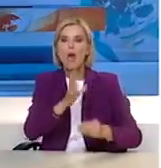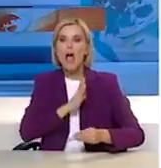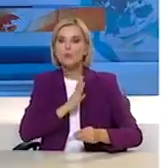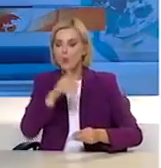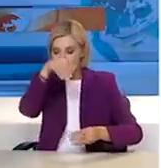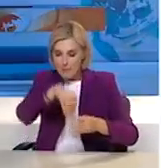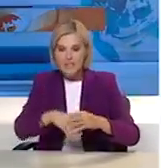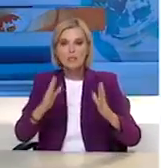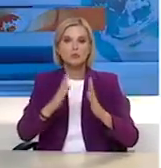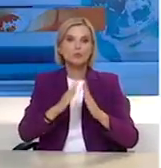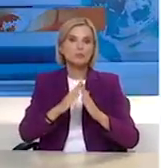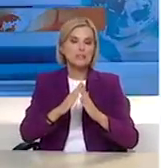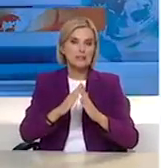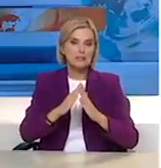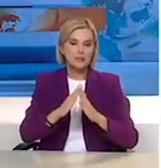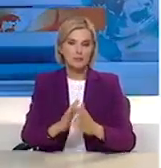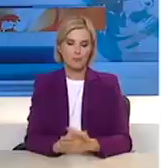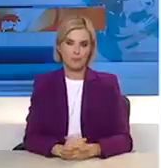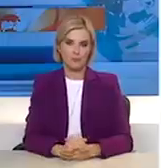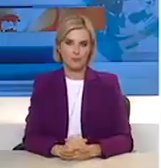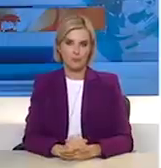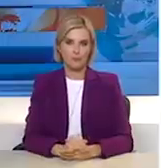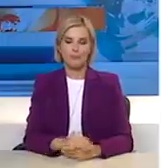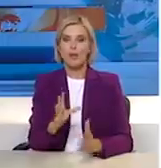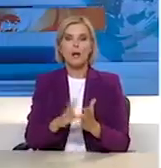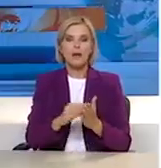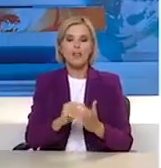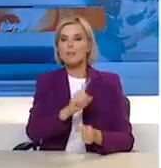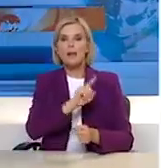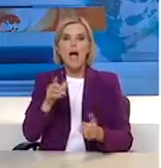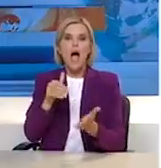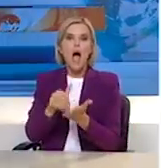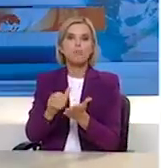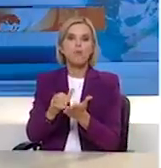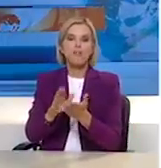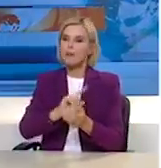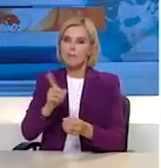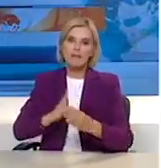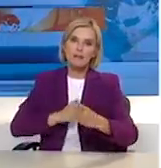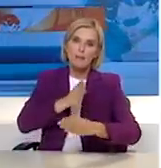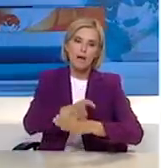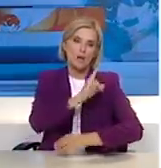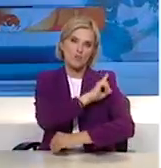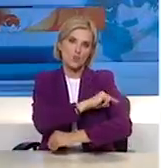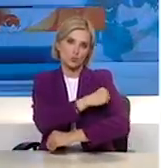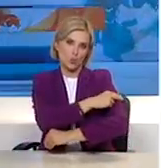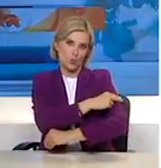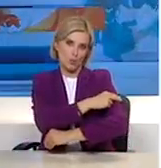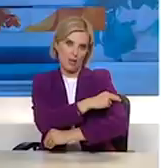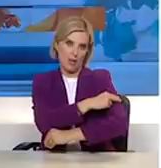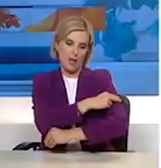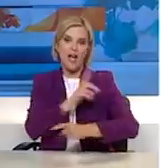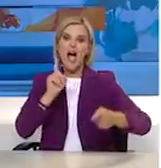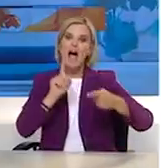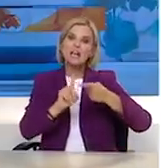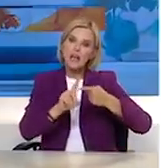αποφεύγουν, αν δεν υπάρχει απαραίτητος λόγος, να πηγαίνουν στα νοσοκομεία και να κάνουν τα ραντεβού